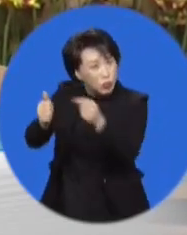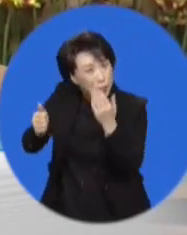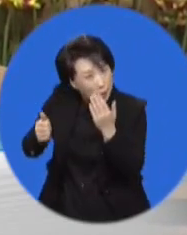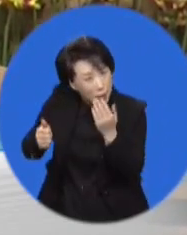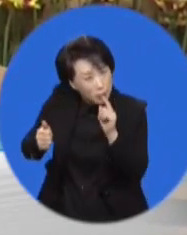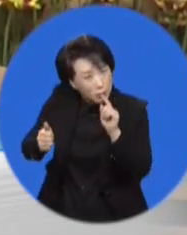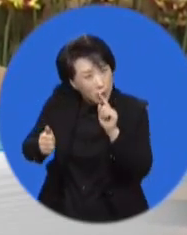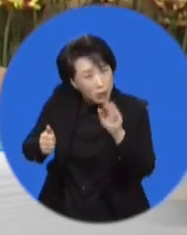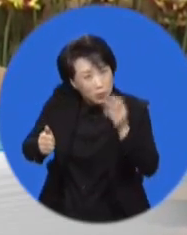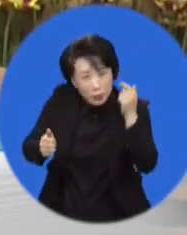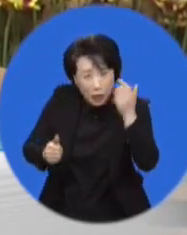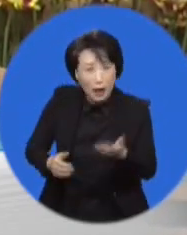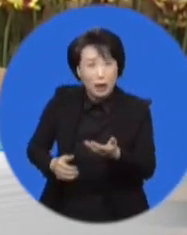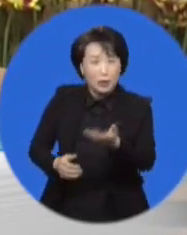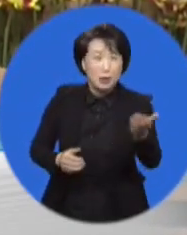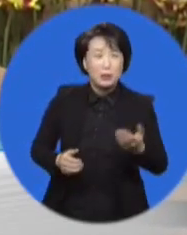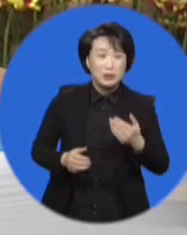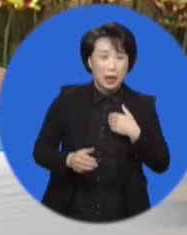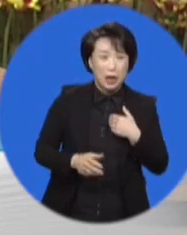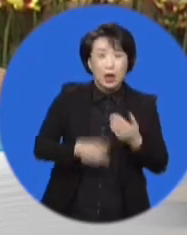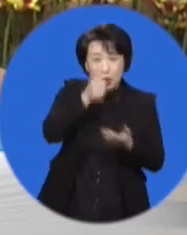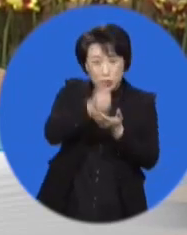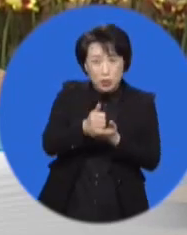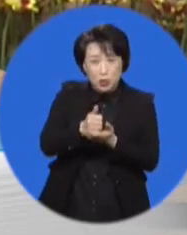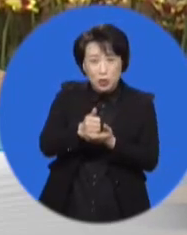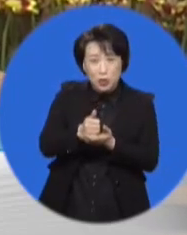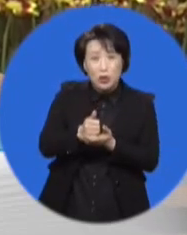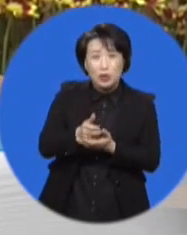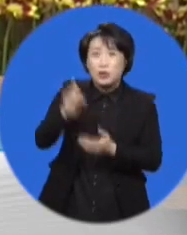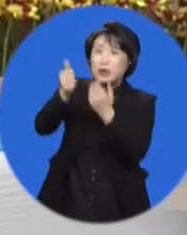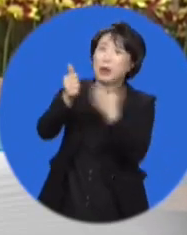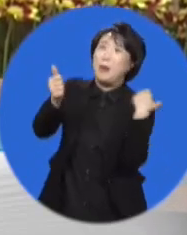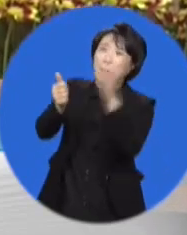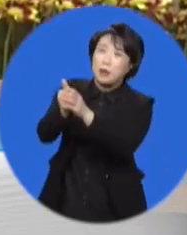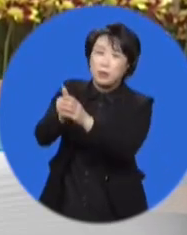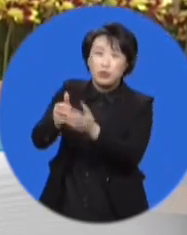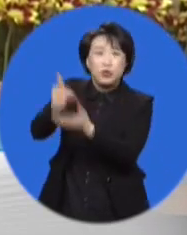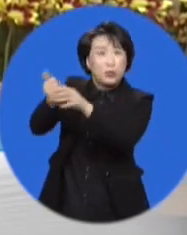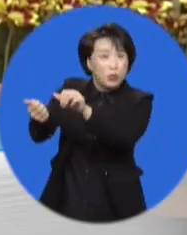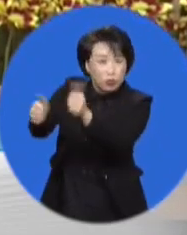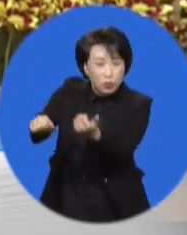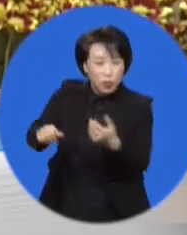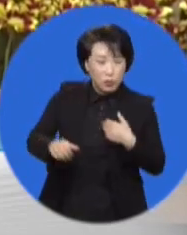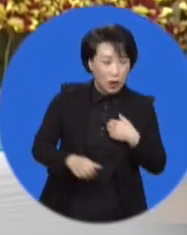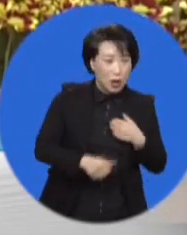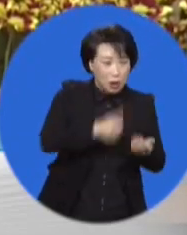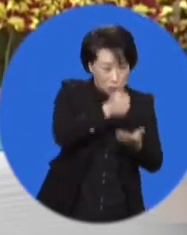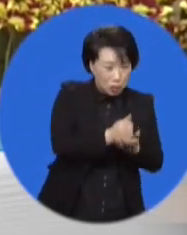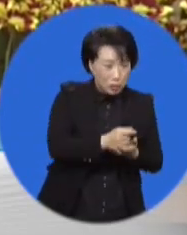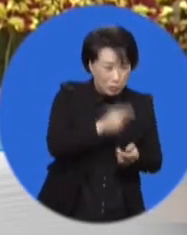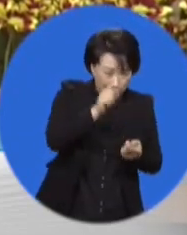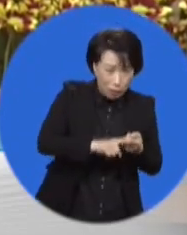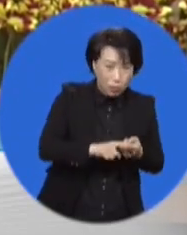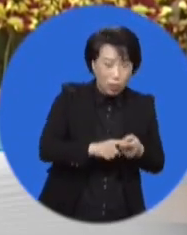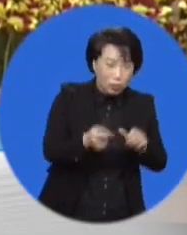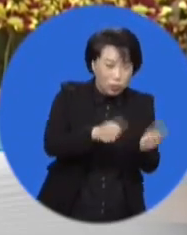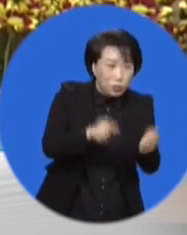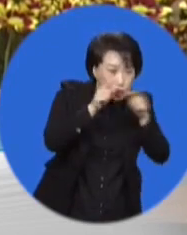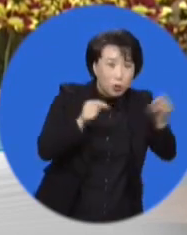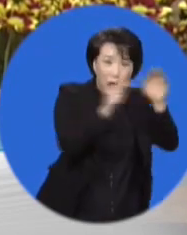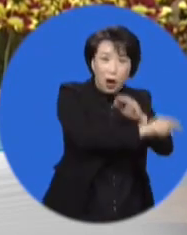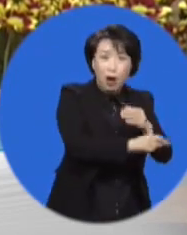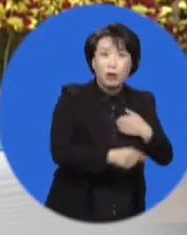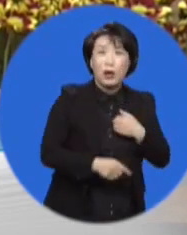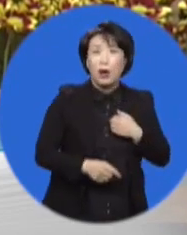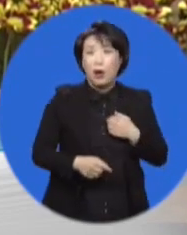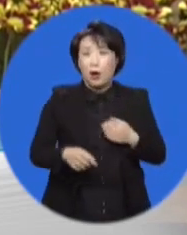자, 내가 죄를 내놓으면 주님이 죽고, 내가 이 죄로 죽어서 지옥 가면 내가 죽고, 내가